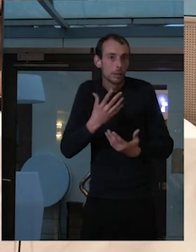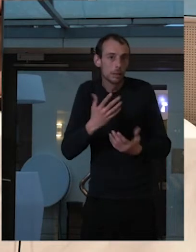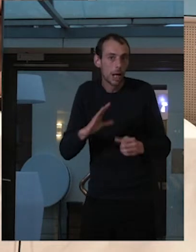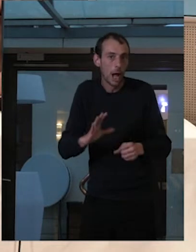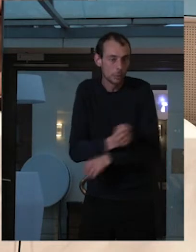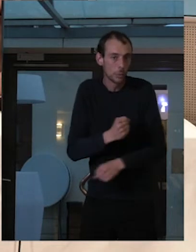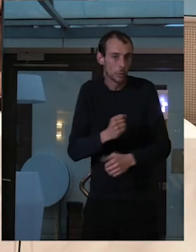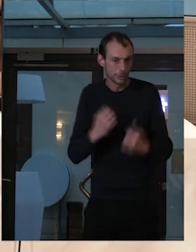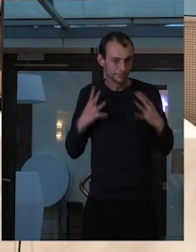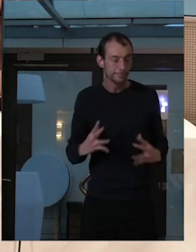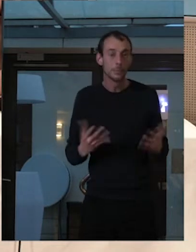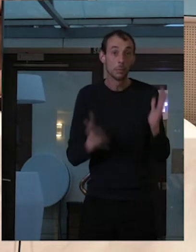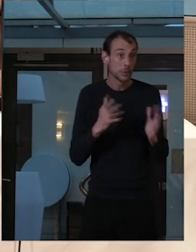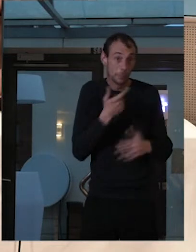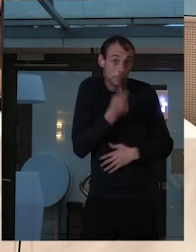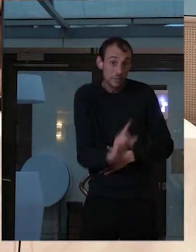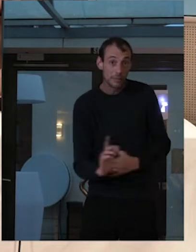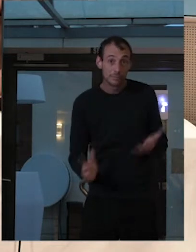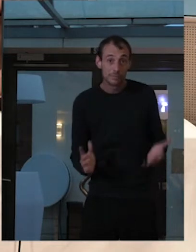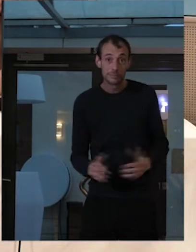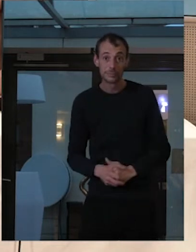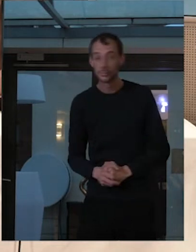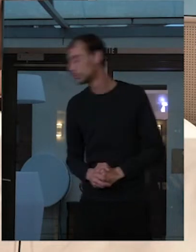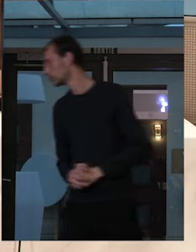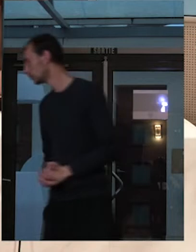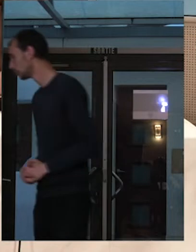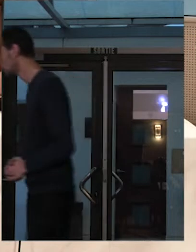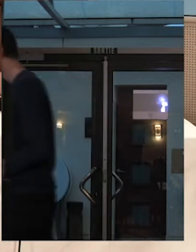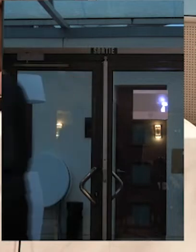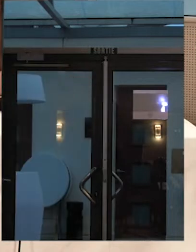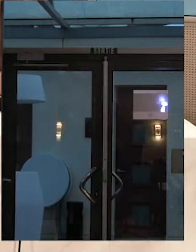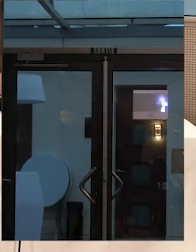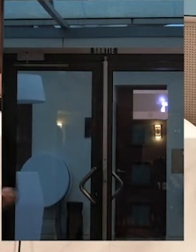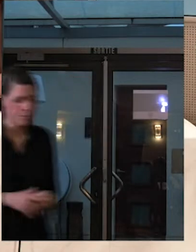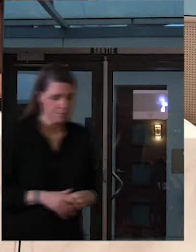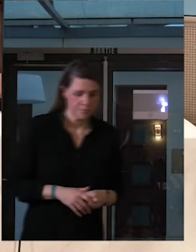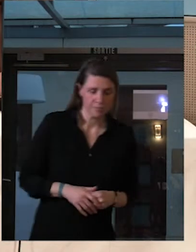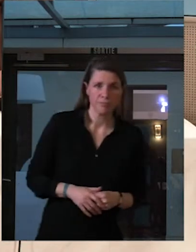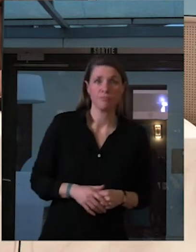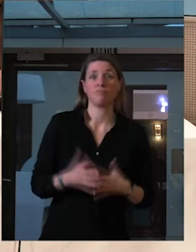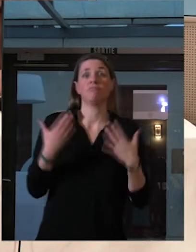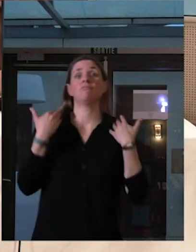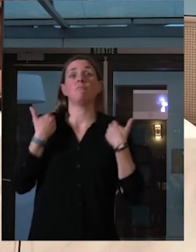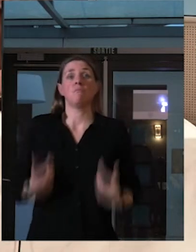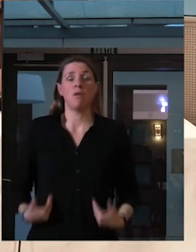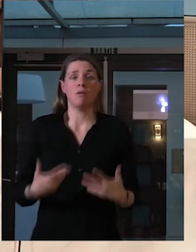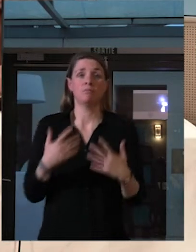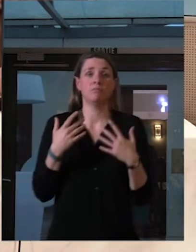ce n'est pas forcément évident. Alors, moi, pour ma